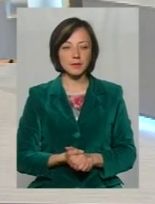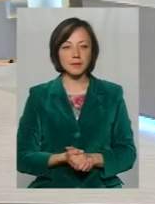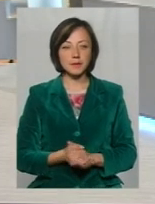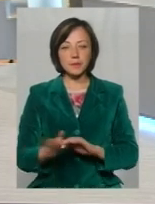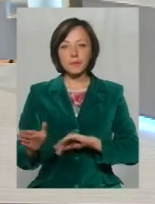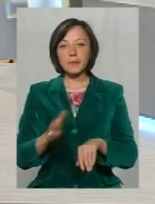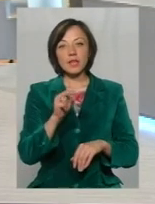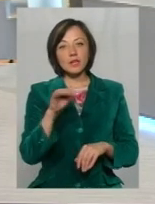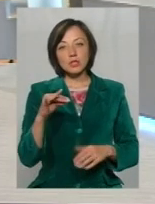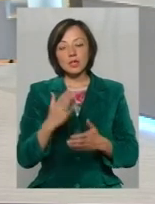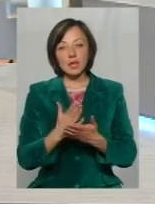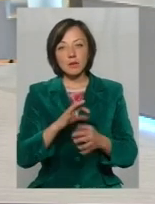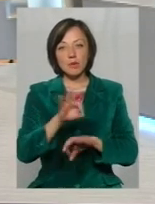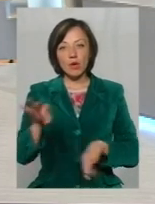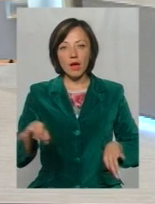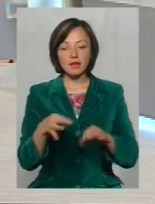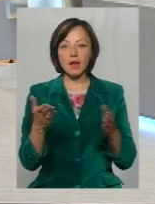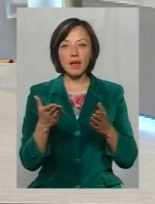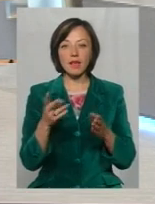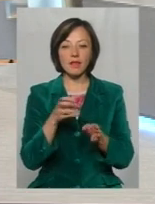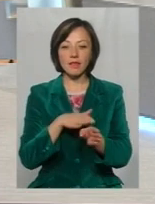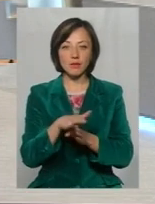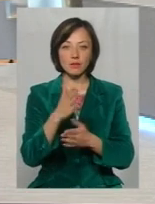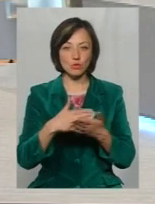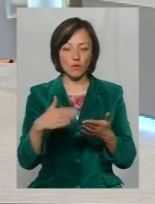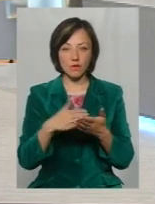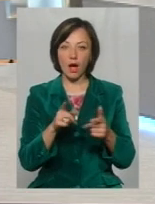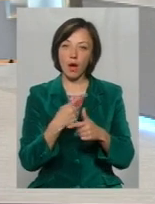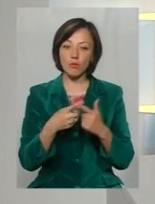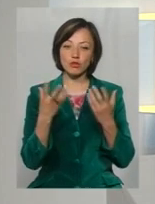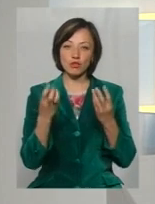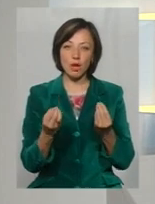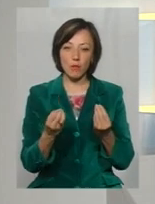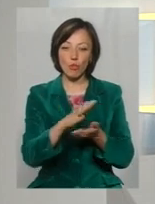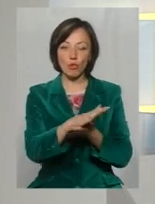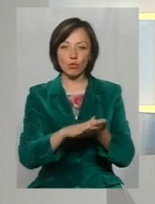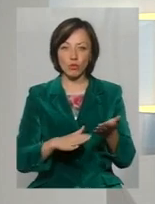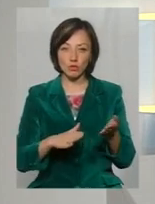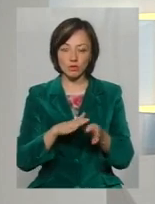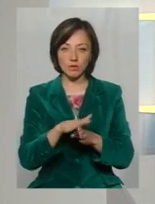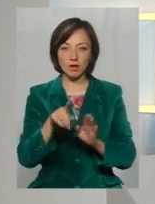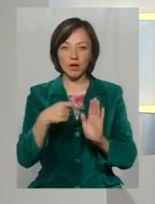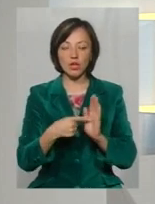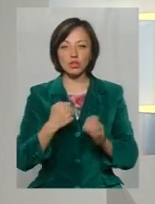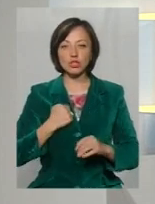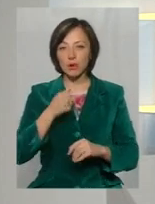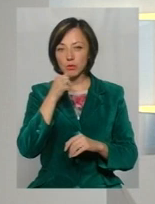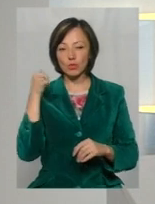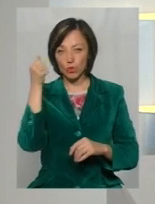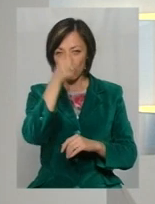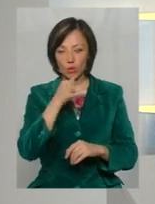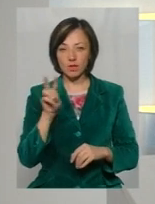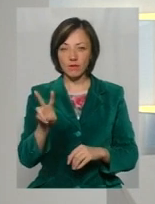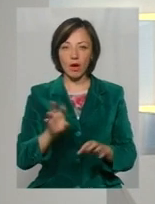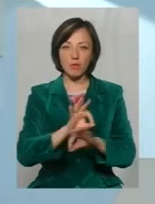проекти, які не реалізувалися зовсім або ще в процесі? На жаль, минулого року ми мали два проекти,